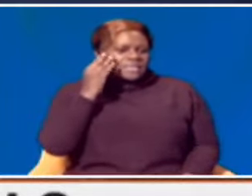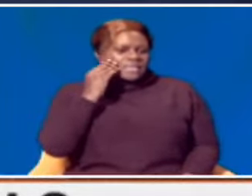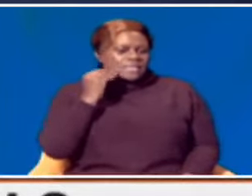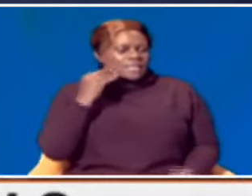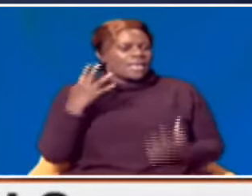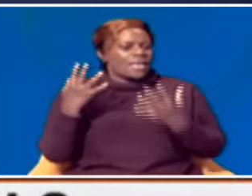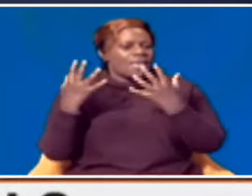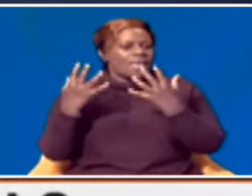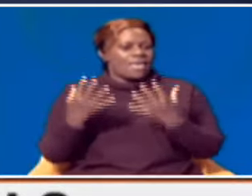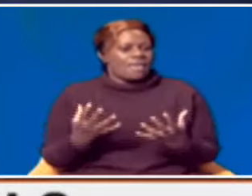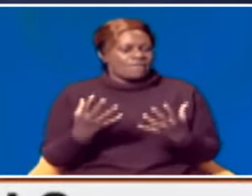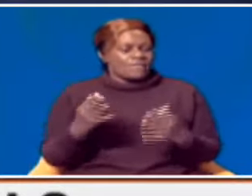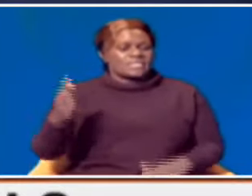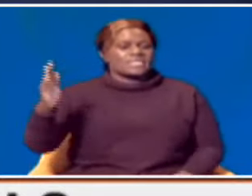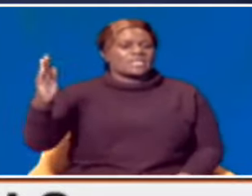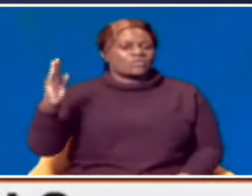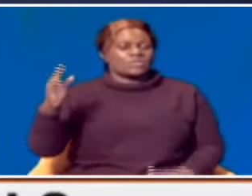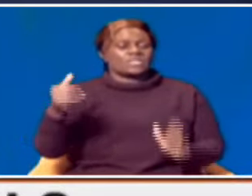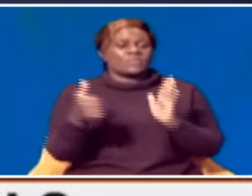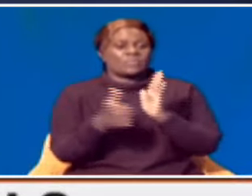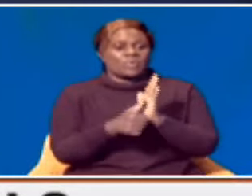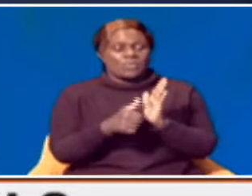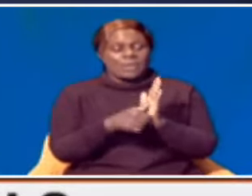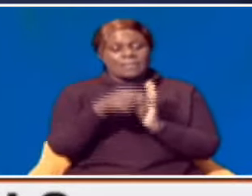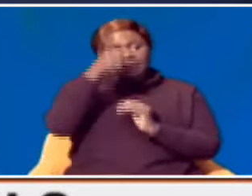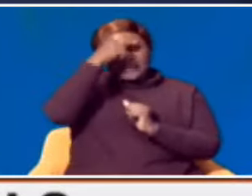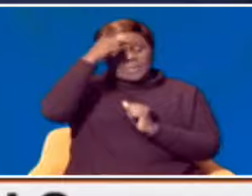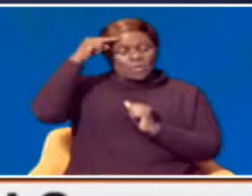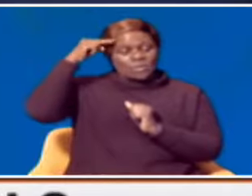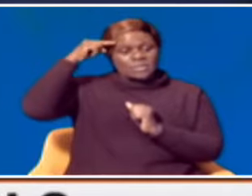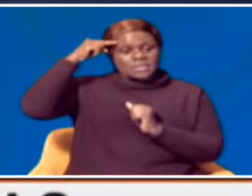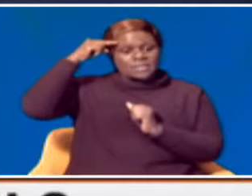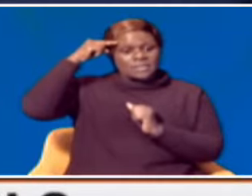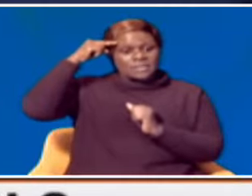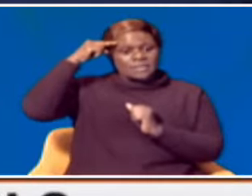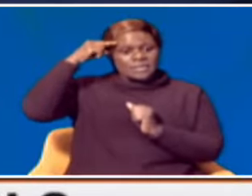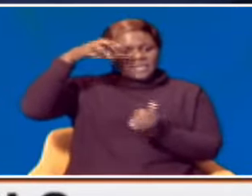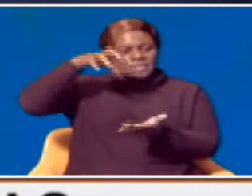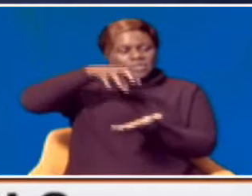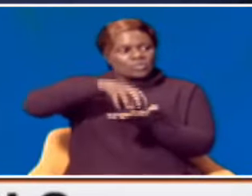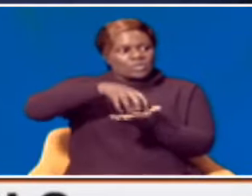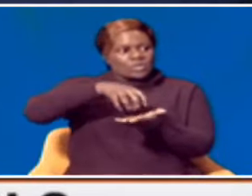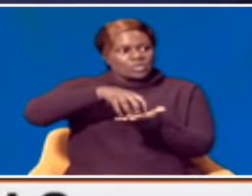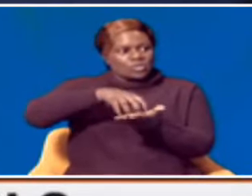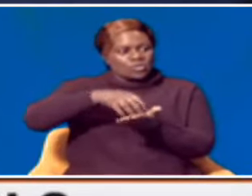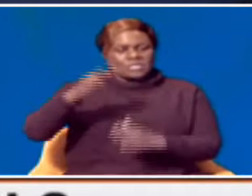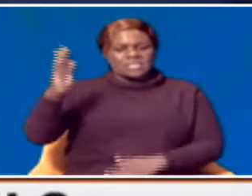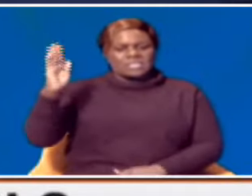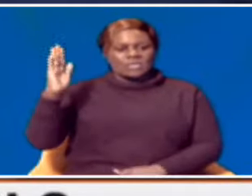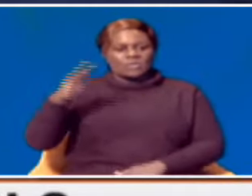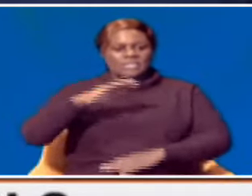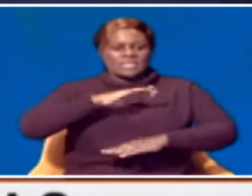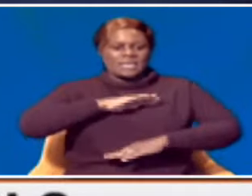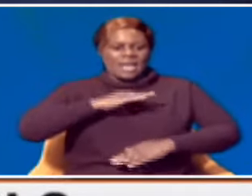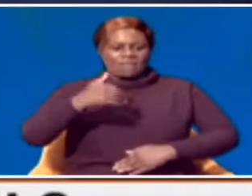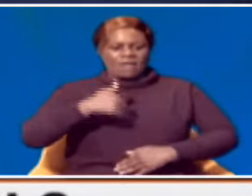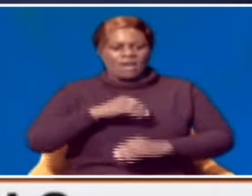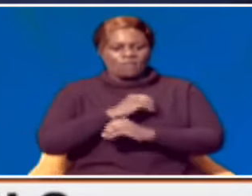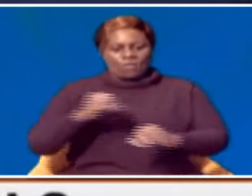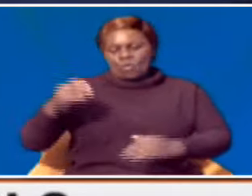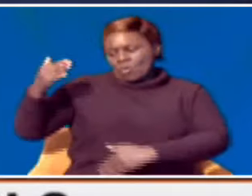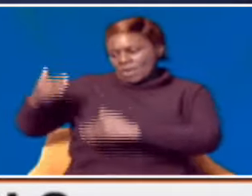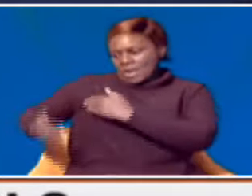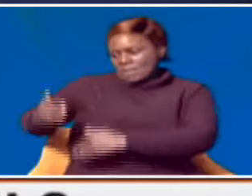uzito sana kwa upande wa usalama kwa sababu ya hali ya kutokuwa na usalama wa kutosha katika nchi jirani.